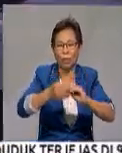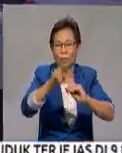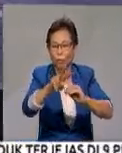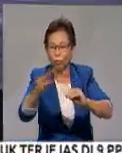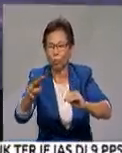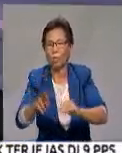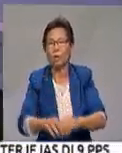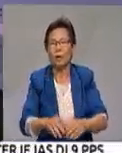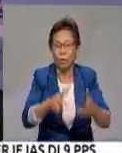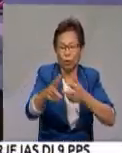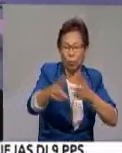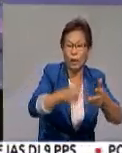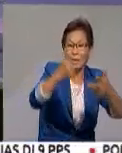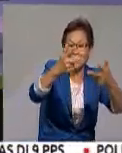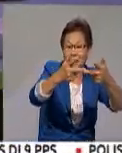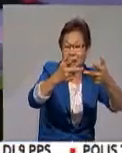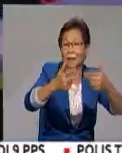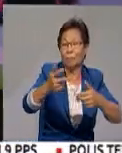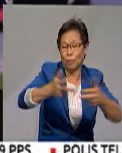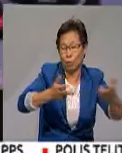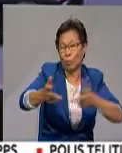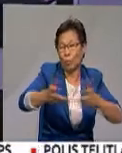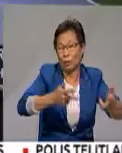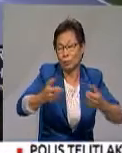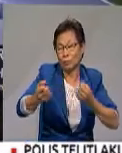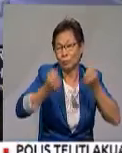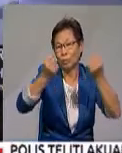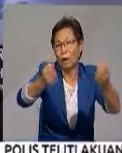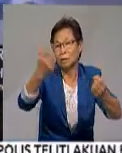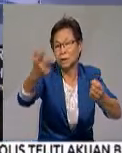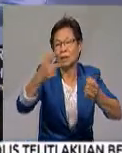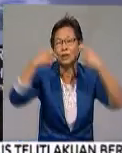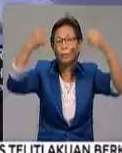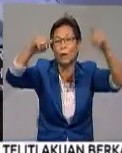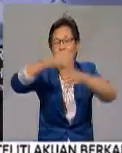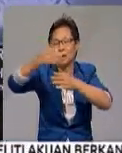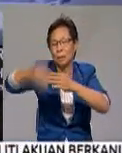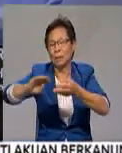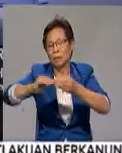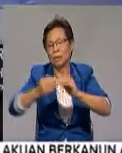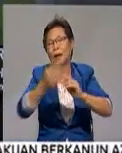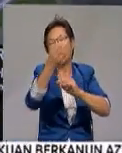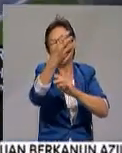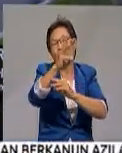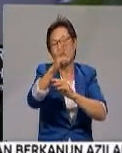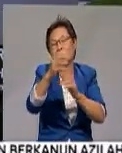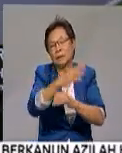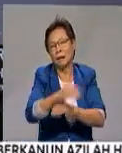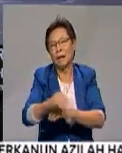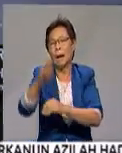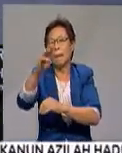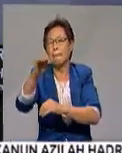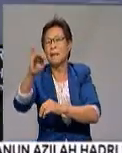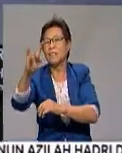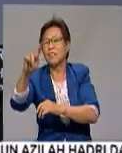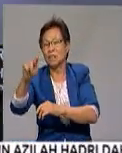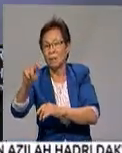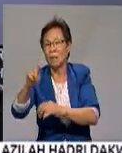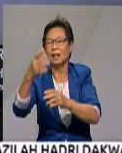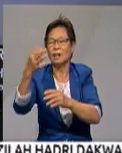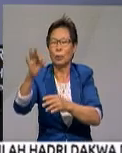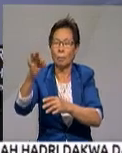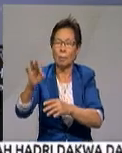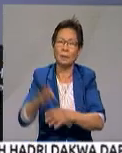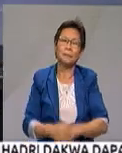ke-22. Pada perlumbaan ketiga pula, Hafiz cemerlang menamatkan perlumbaan di kedudukan ke-16 manakala Mitchell